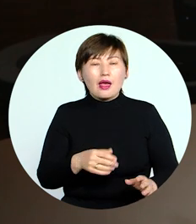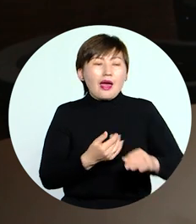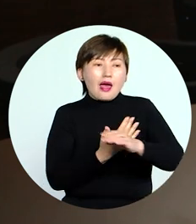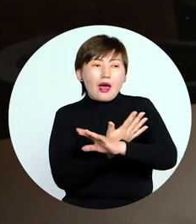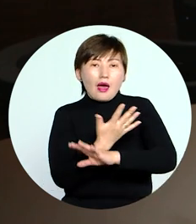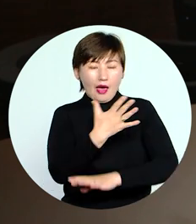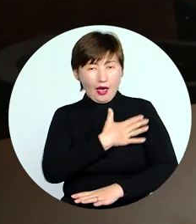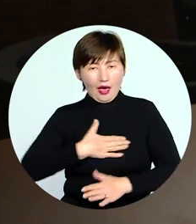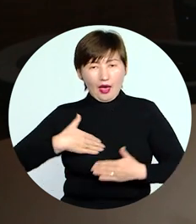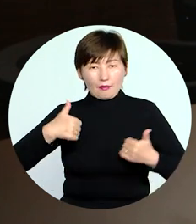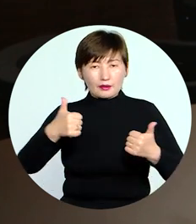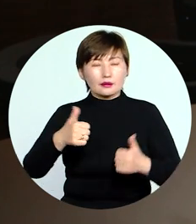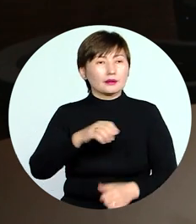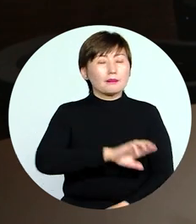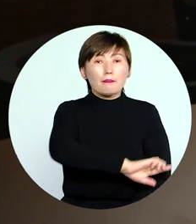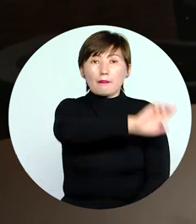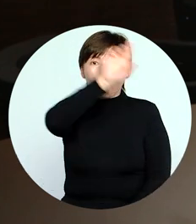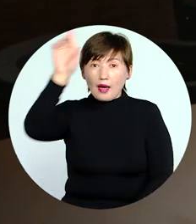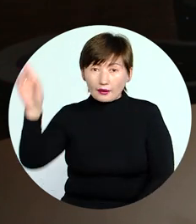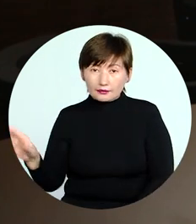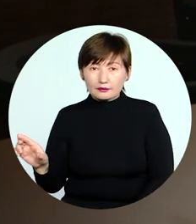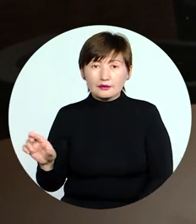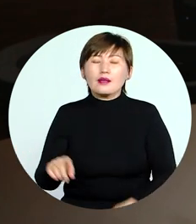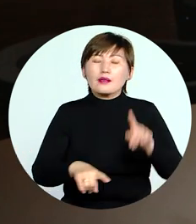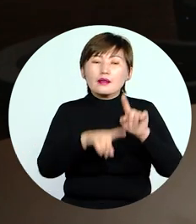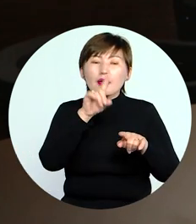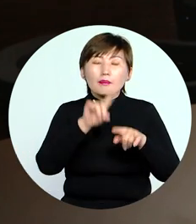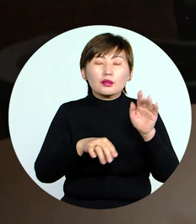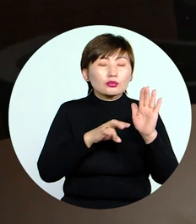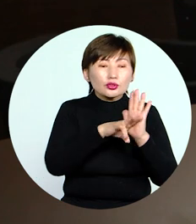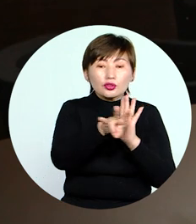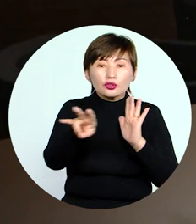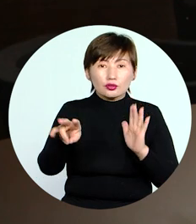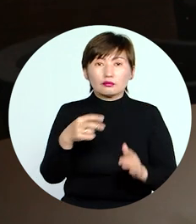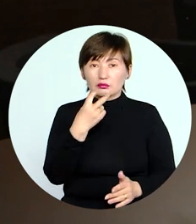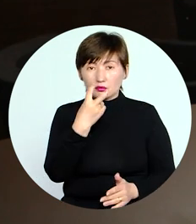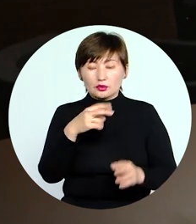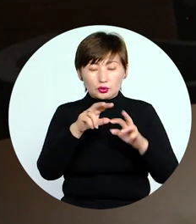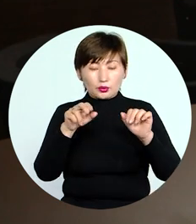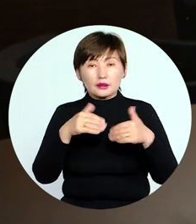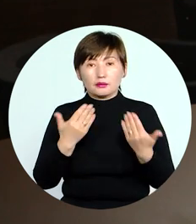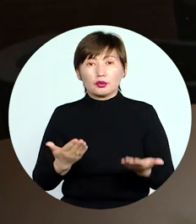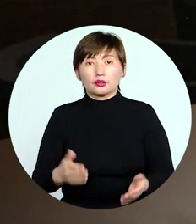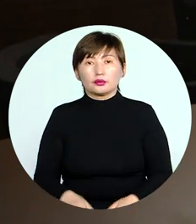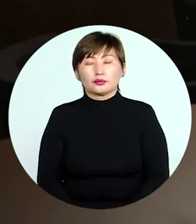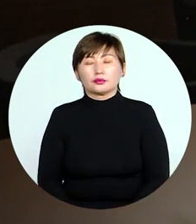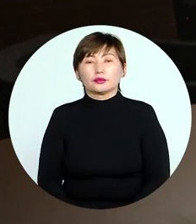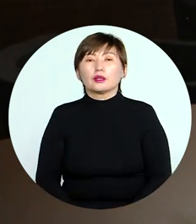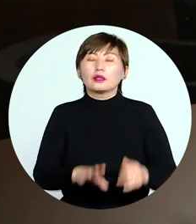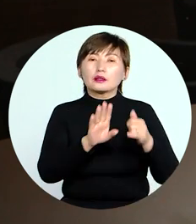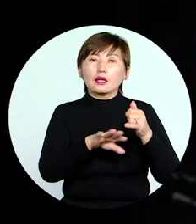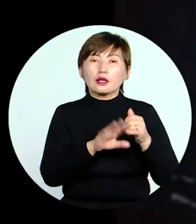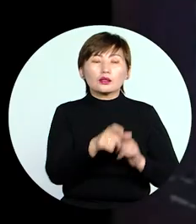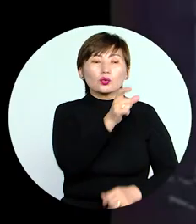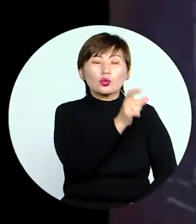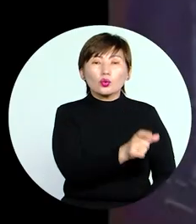одоо байгаль организм хэрхэн нөлөөлдөг вэ гэдэг хэд хэдэн талаас нь авч үзэж байгаа юм бичлэг байна. За дараагийнх нь бол хүн